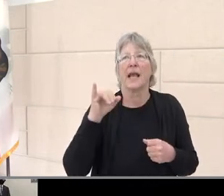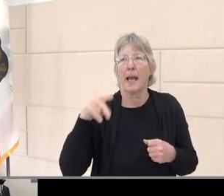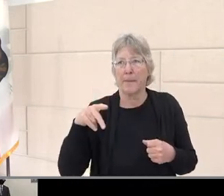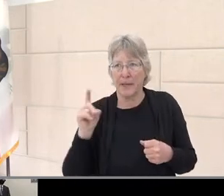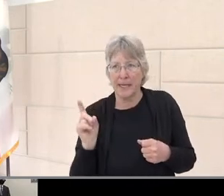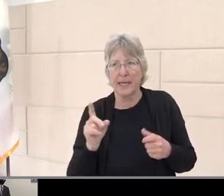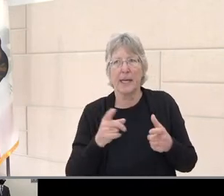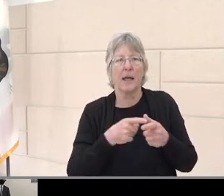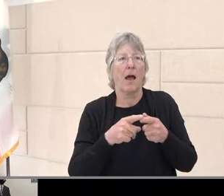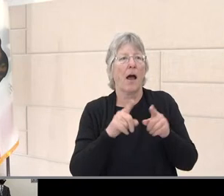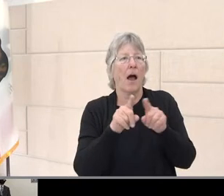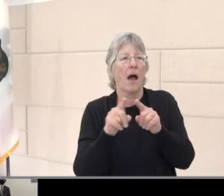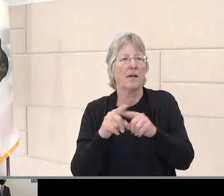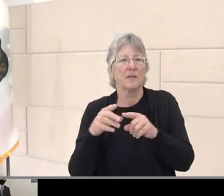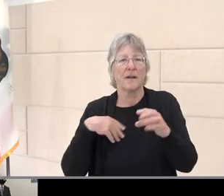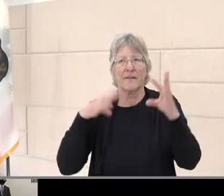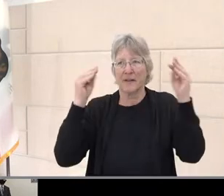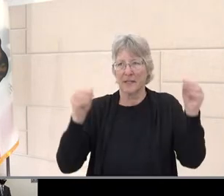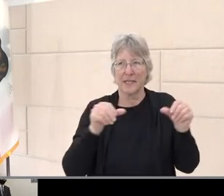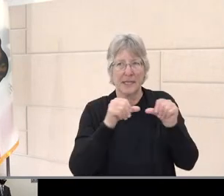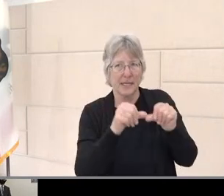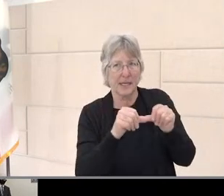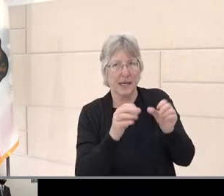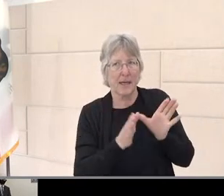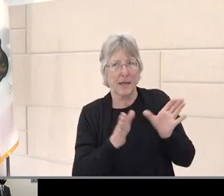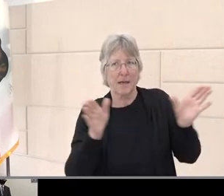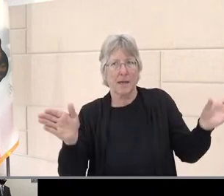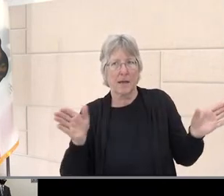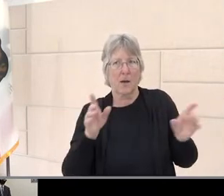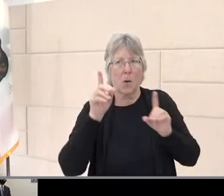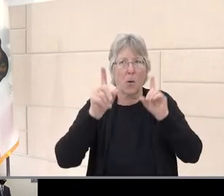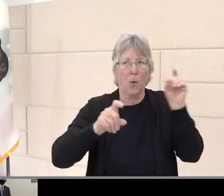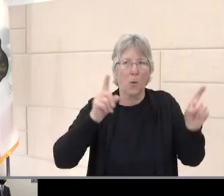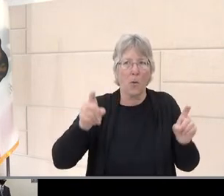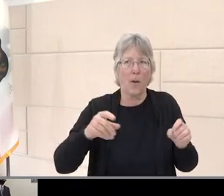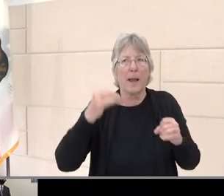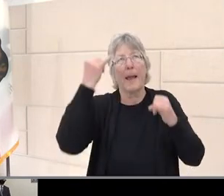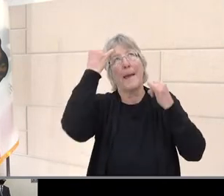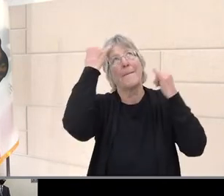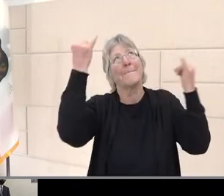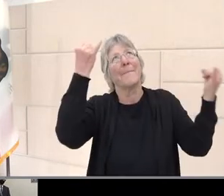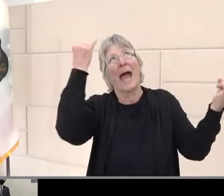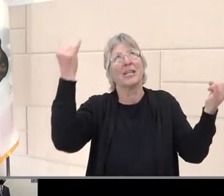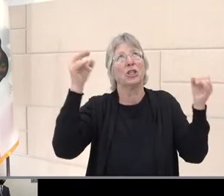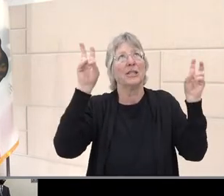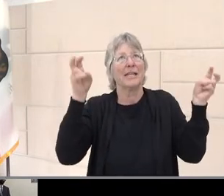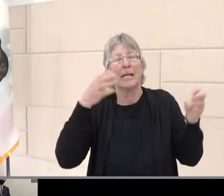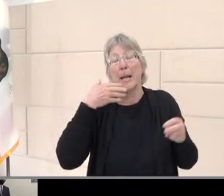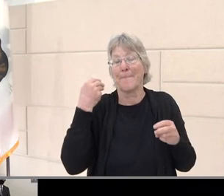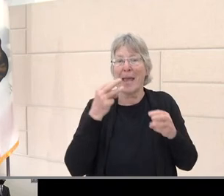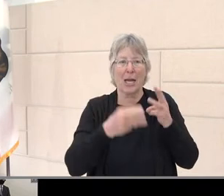យើងនឹងមានគ្រូបន្តសួរជាសំណួរ